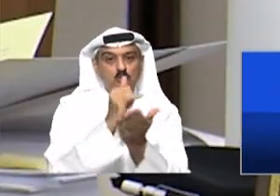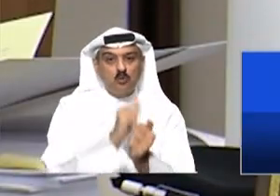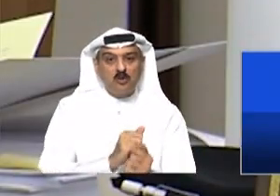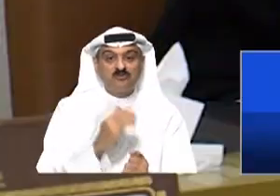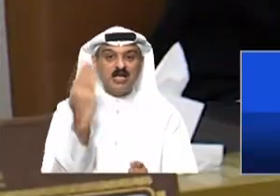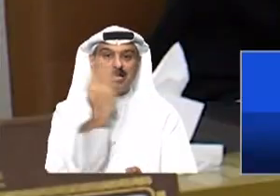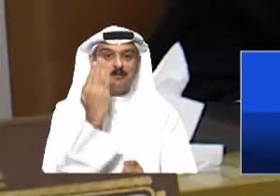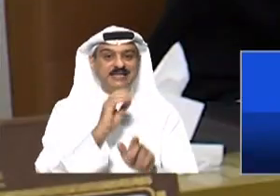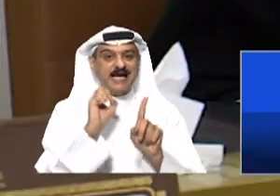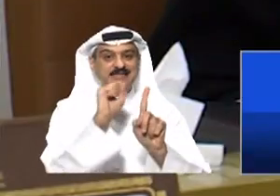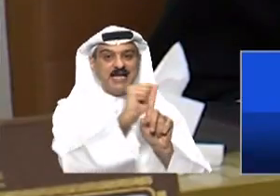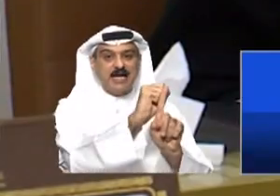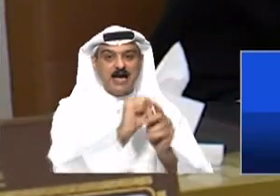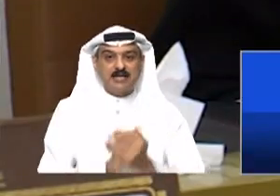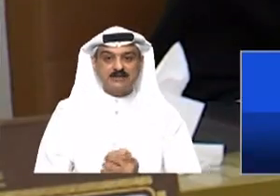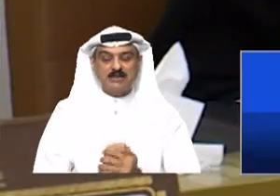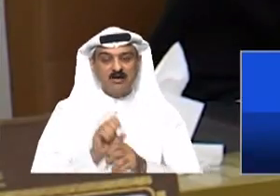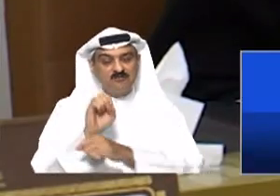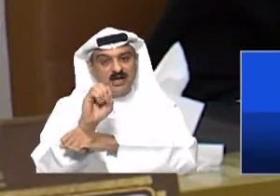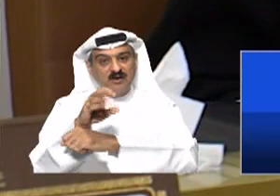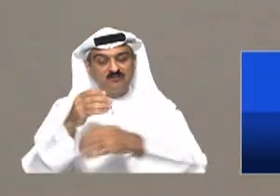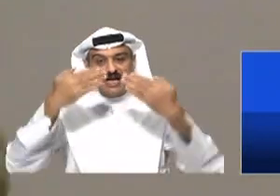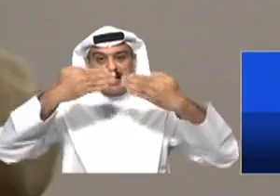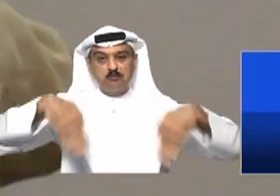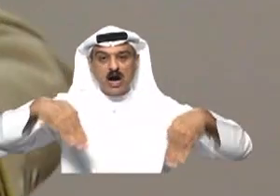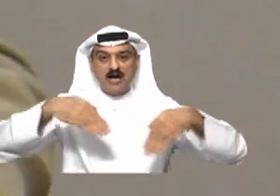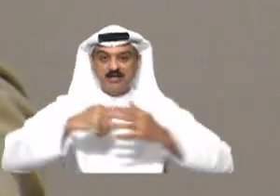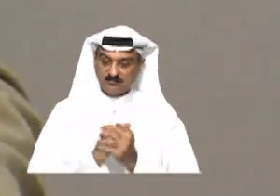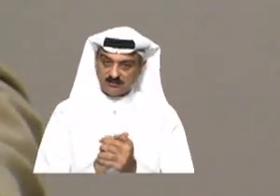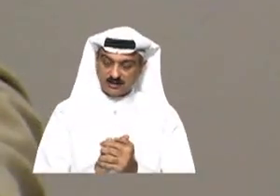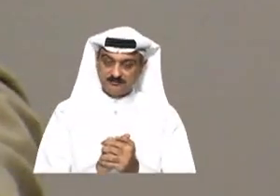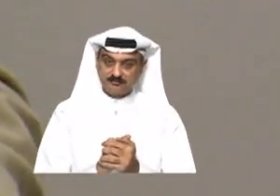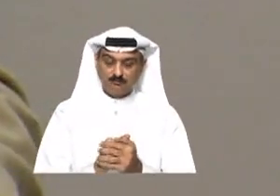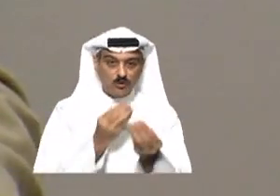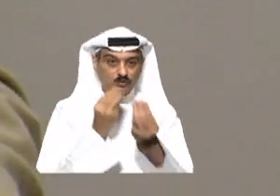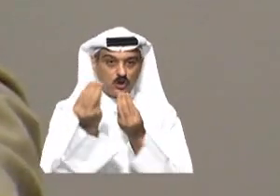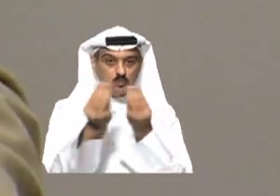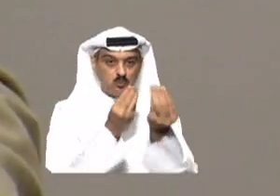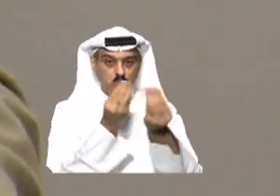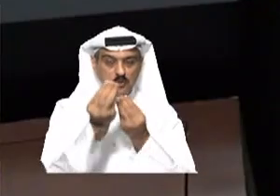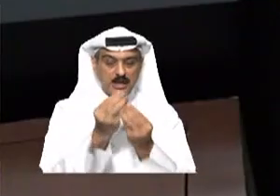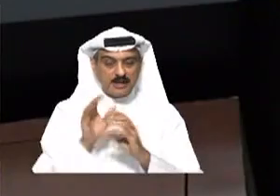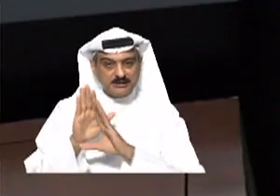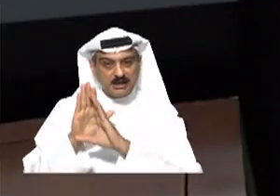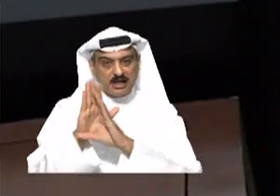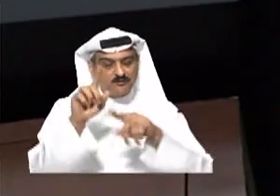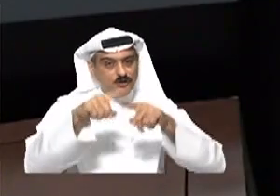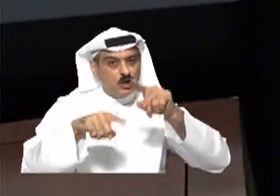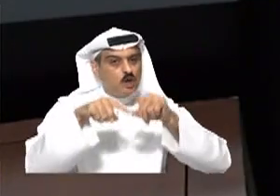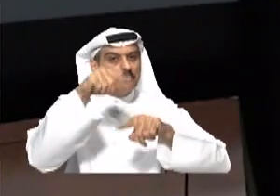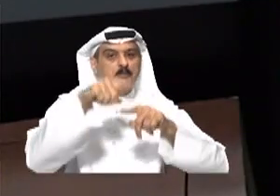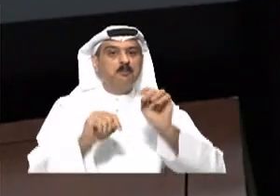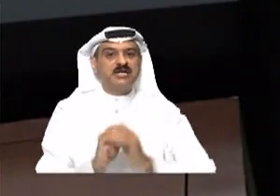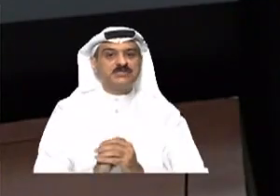التي توفر خدمة التعليم لذوي الاحتياجات الخاصة لمناقشة القضايا والمشاكل